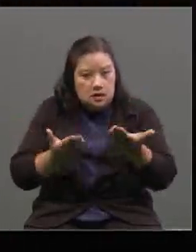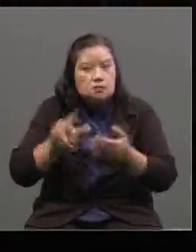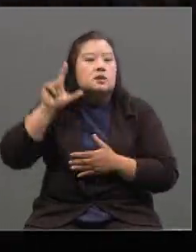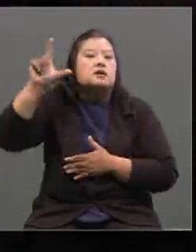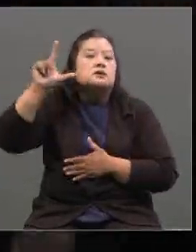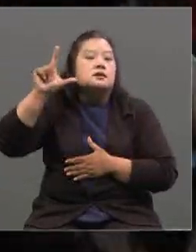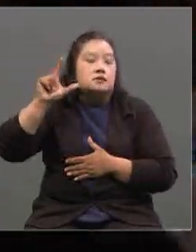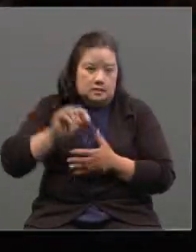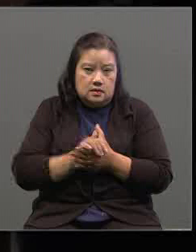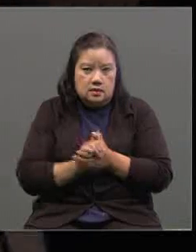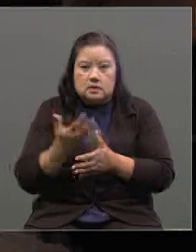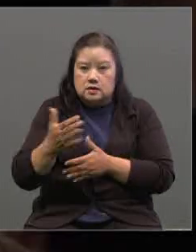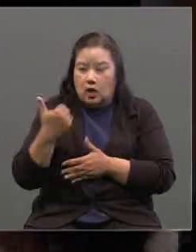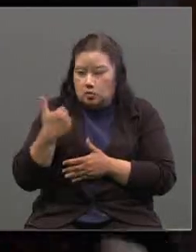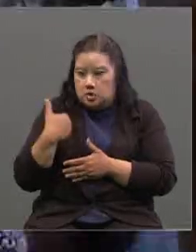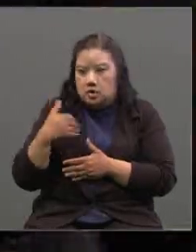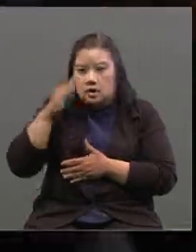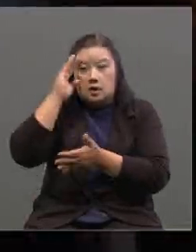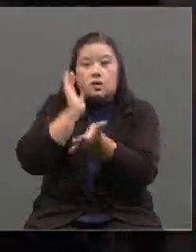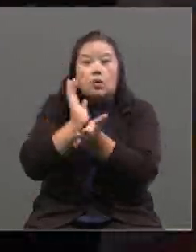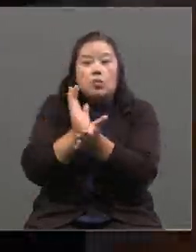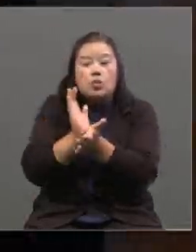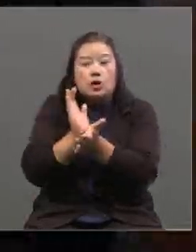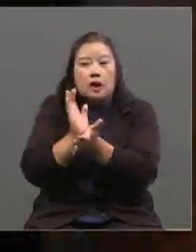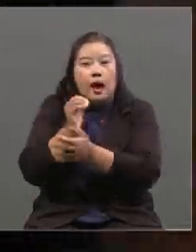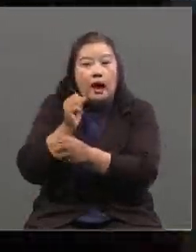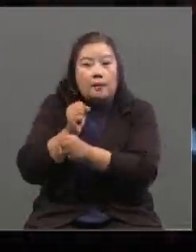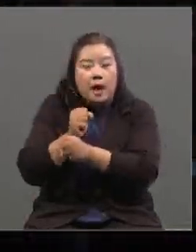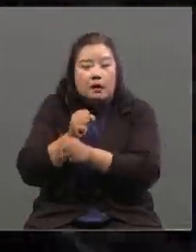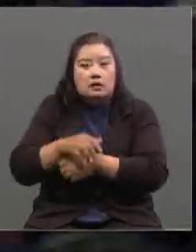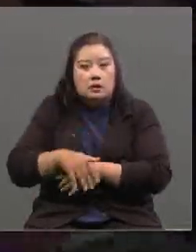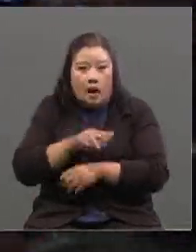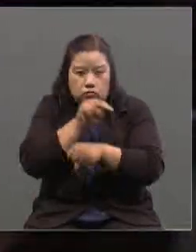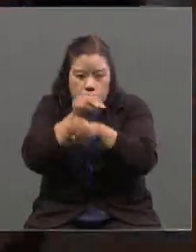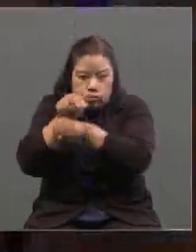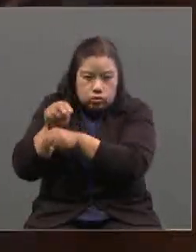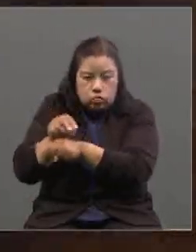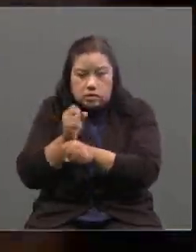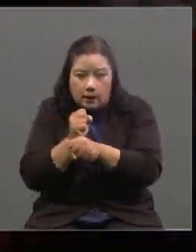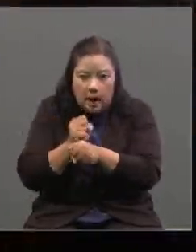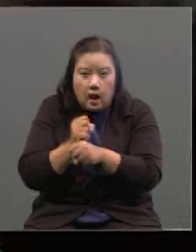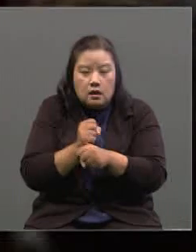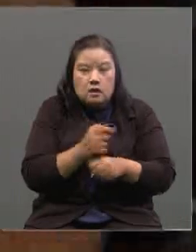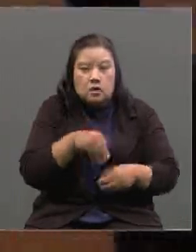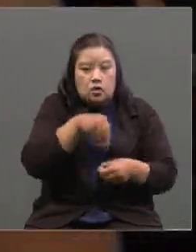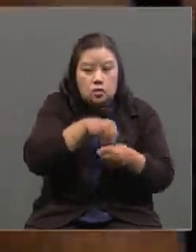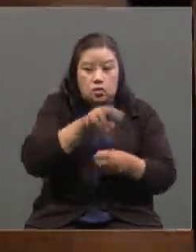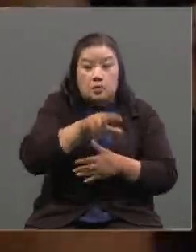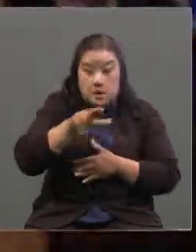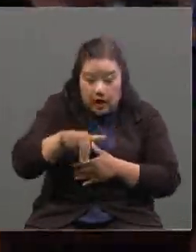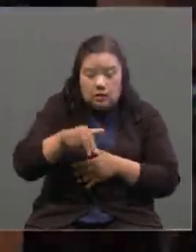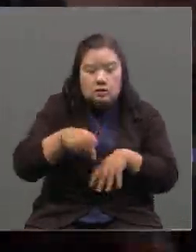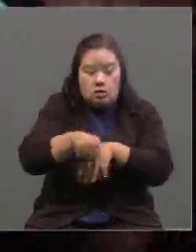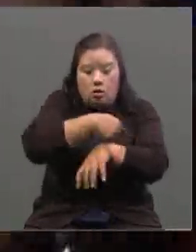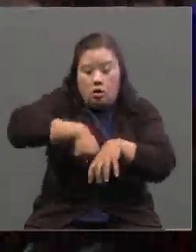เดียวกันค่ะก็มีกำลังเจ้าหน้าที่ตำรวจจากสน.มักกะสันมาดูแลความเรียบร้อยทั้งภายในอาคารที่ทำการพรรคเพื่อไทย